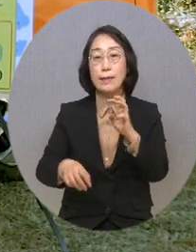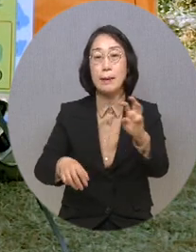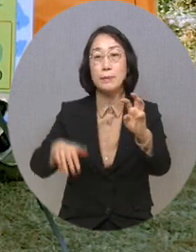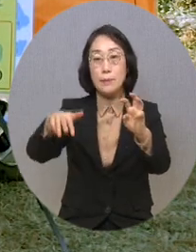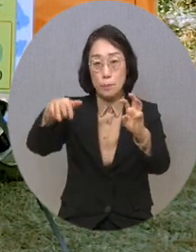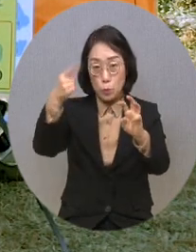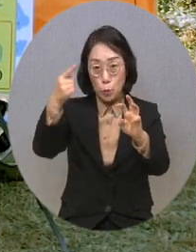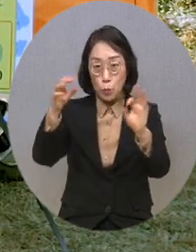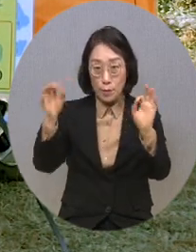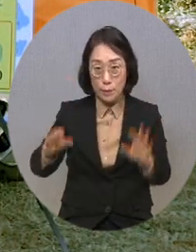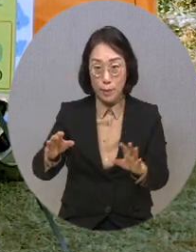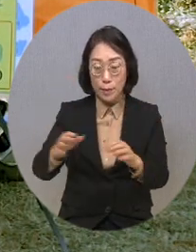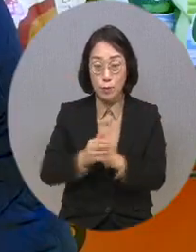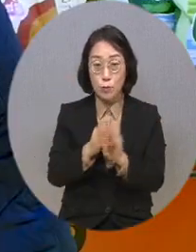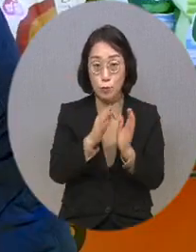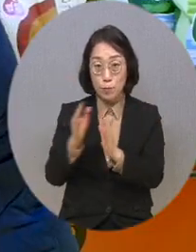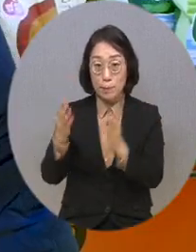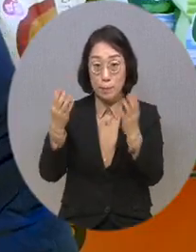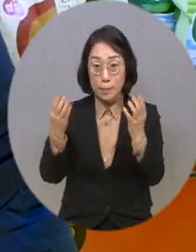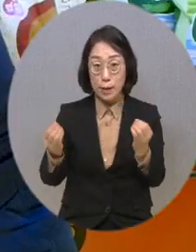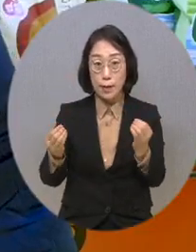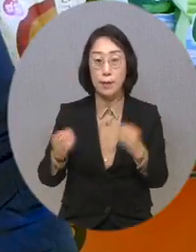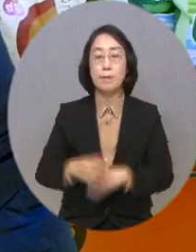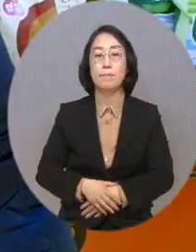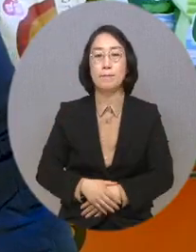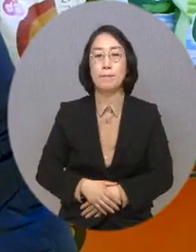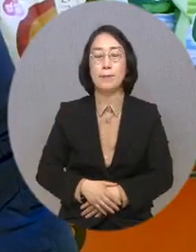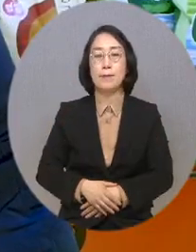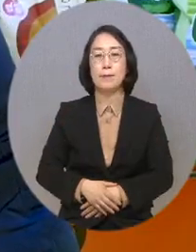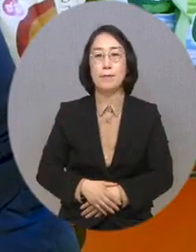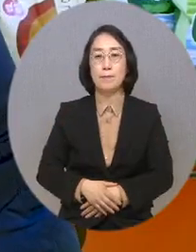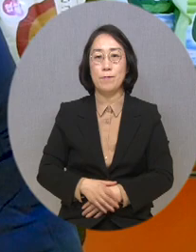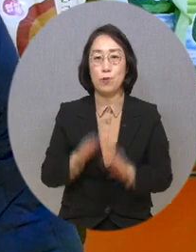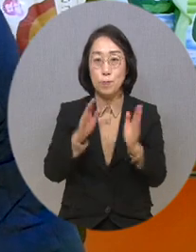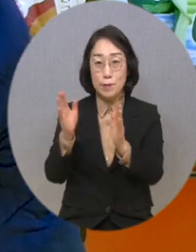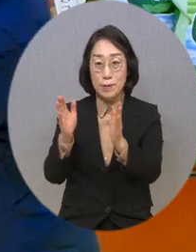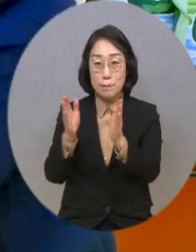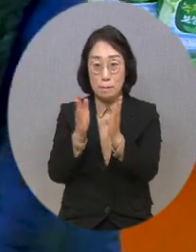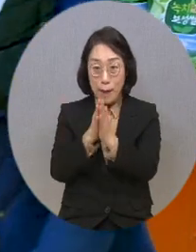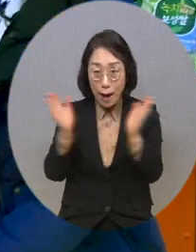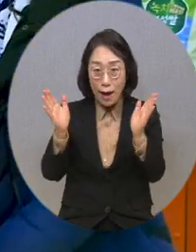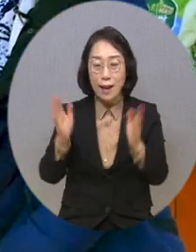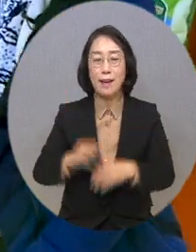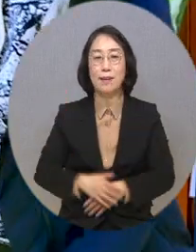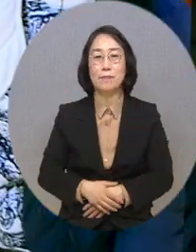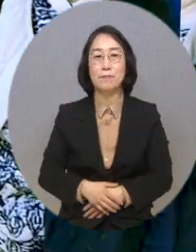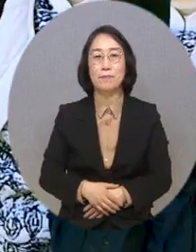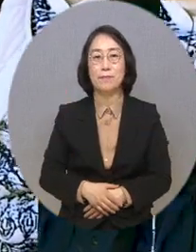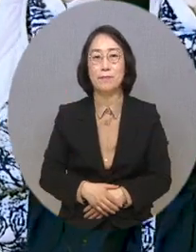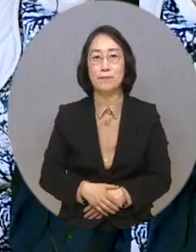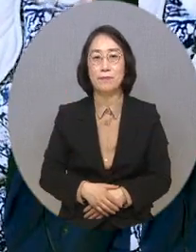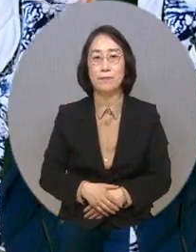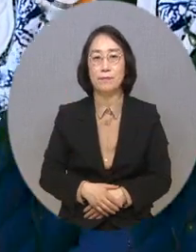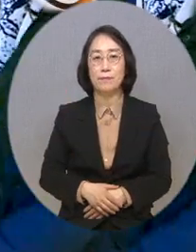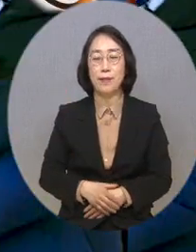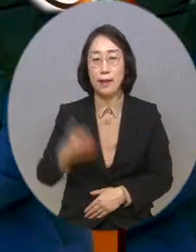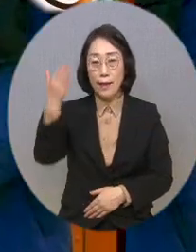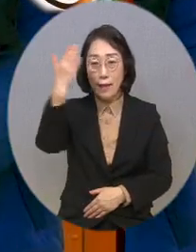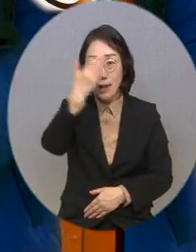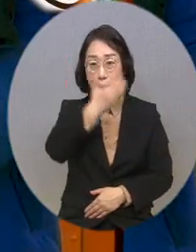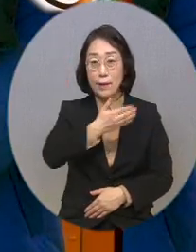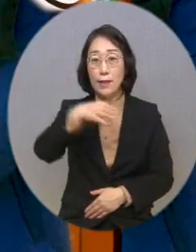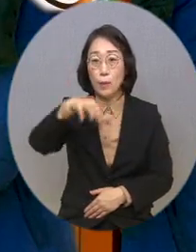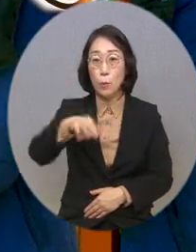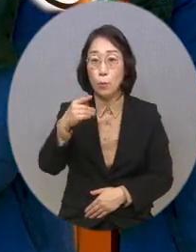자, 준비됐나요? 30초. 30초. 자, 준비하고 들어갑니다. 액션! 평정 보성